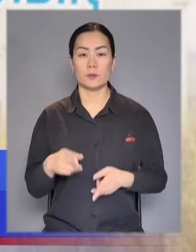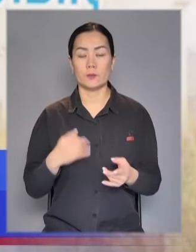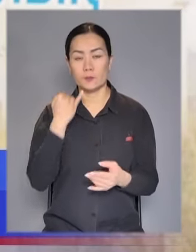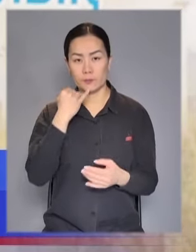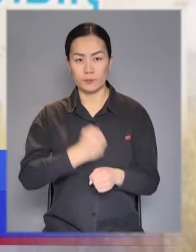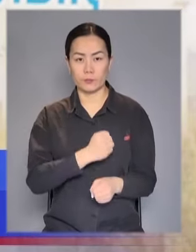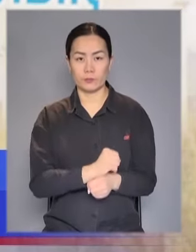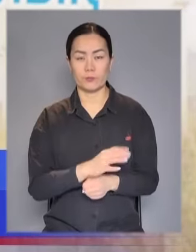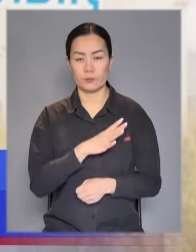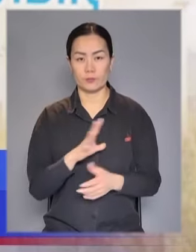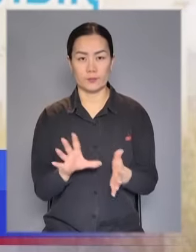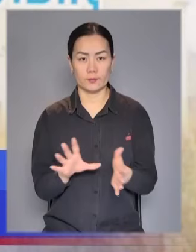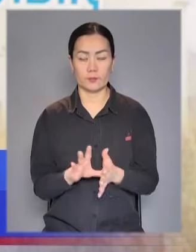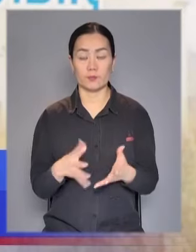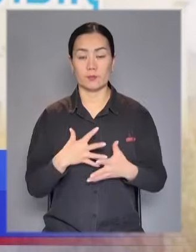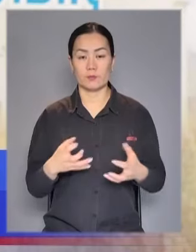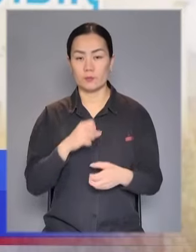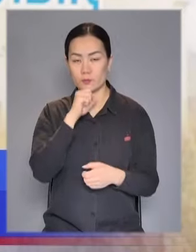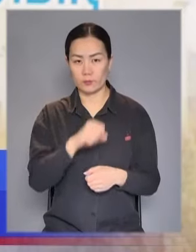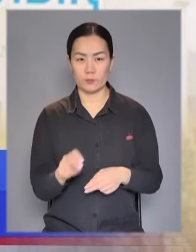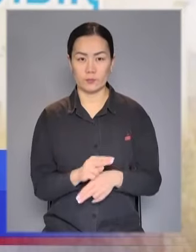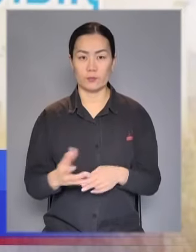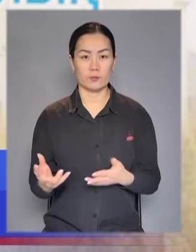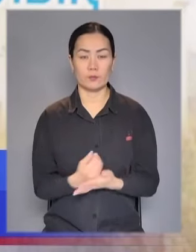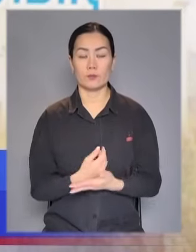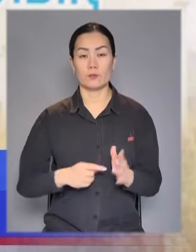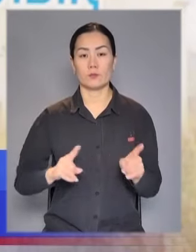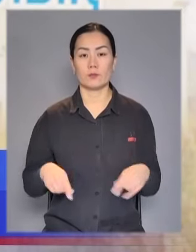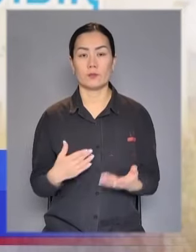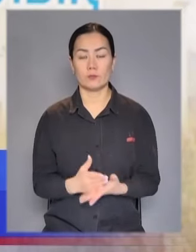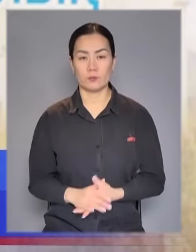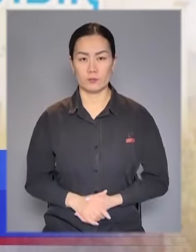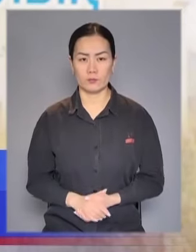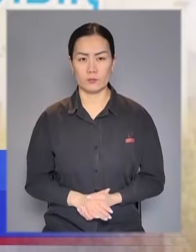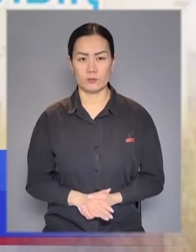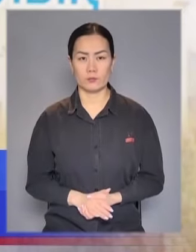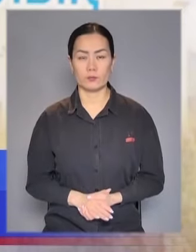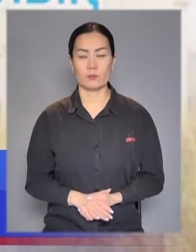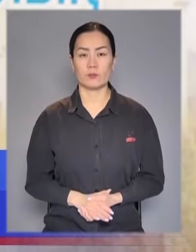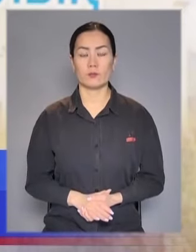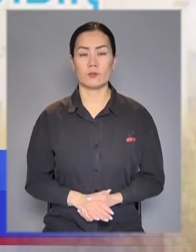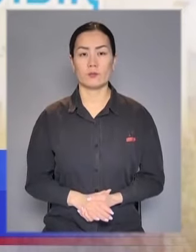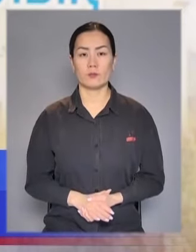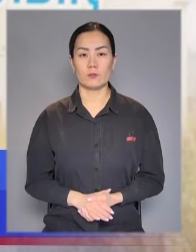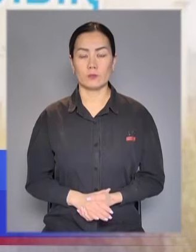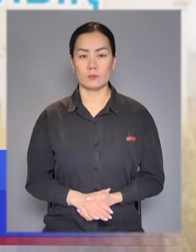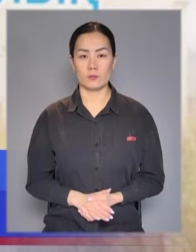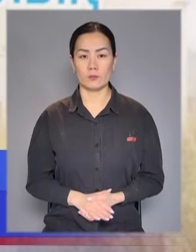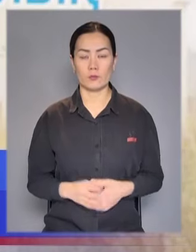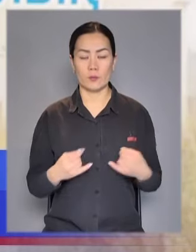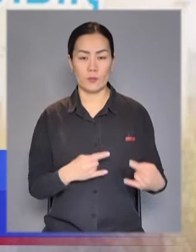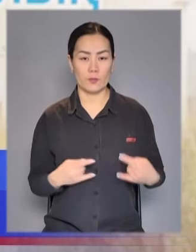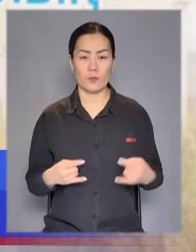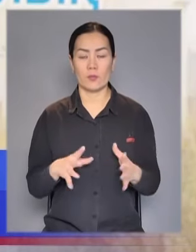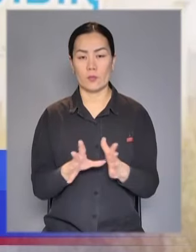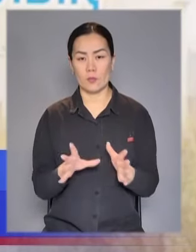операции проводились у нас малоинвазивным способом, то есть не через разрез, а через сосуды. Это коронарография,